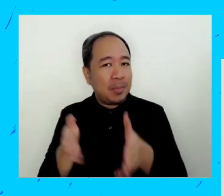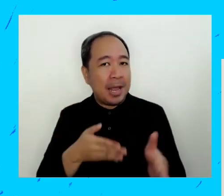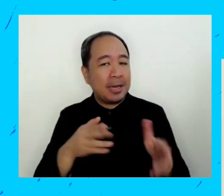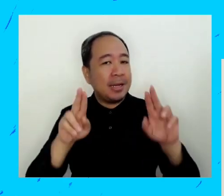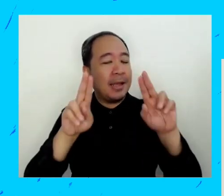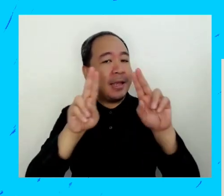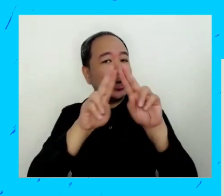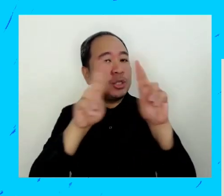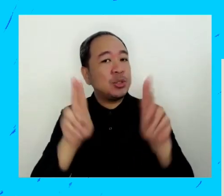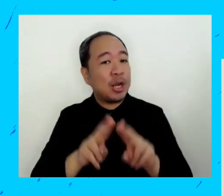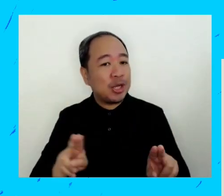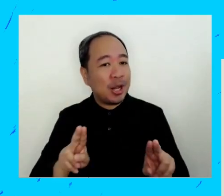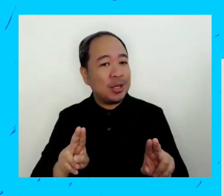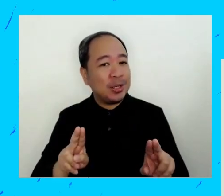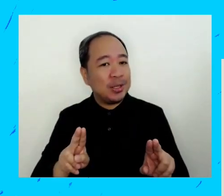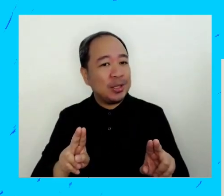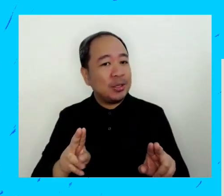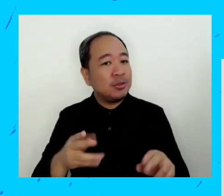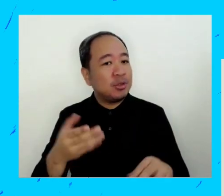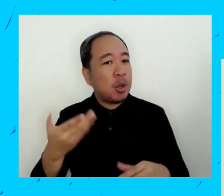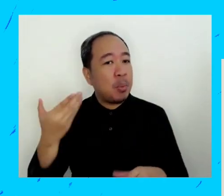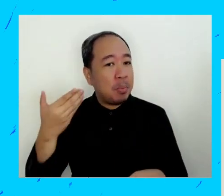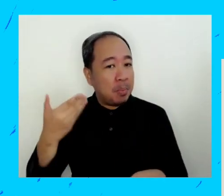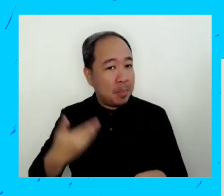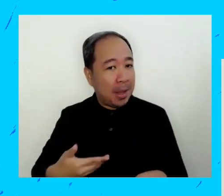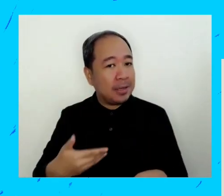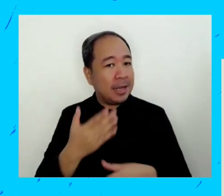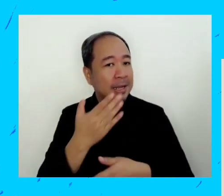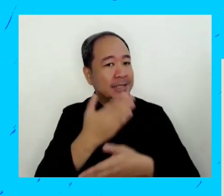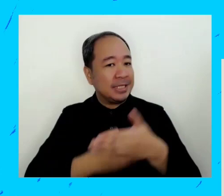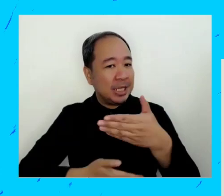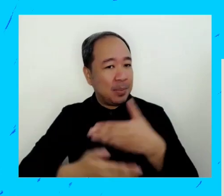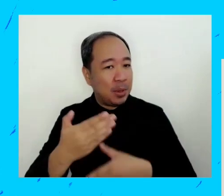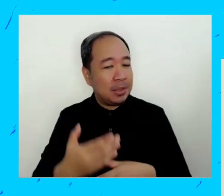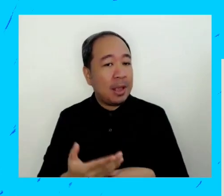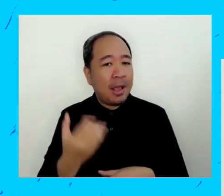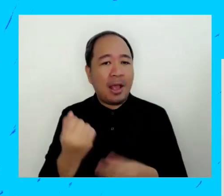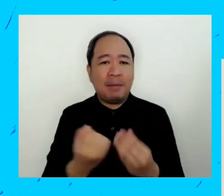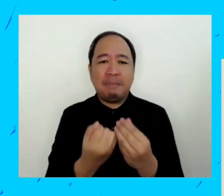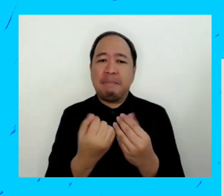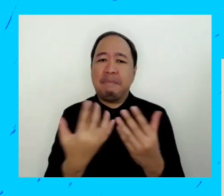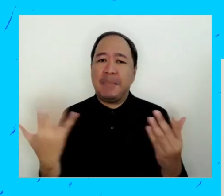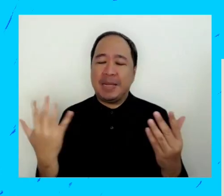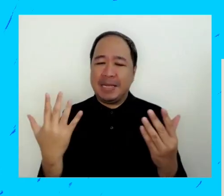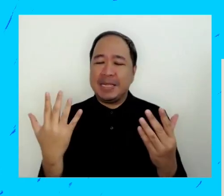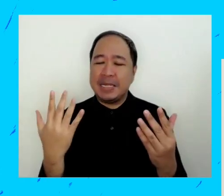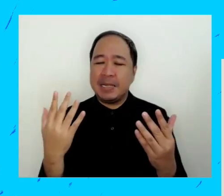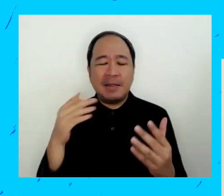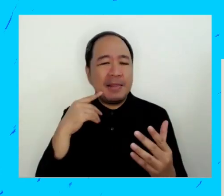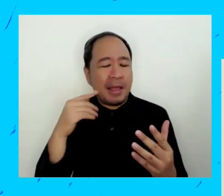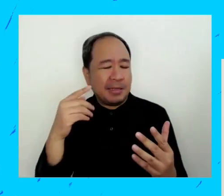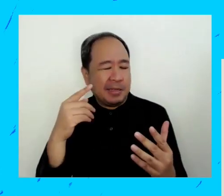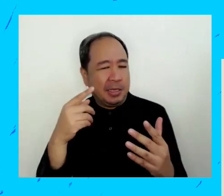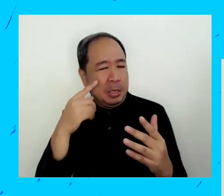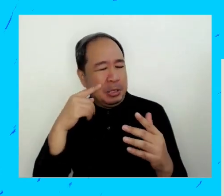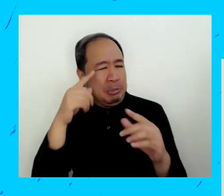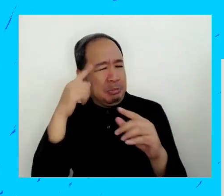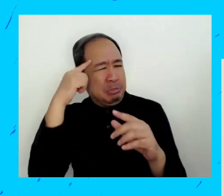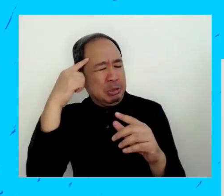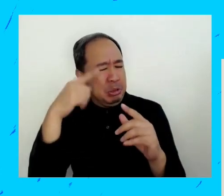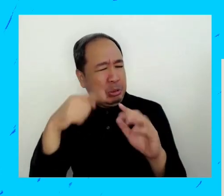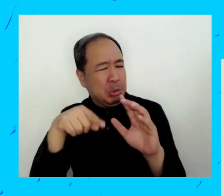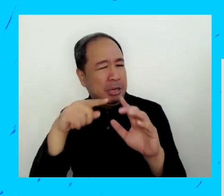vais les handicaps. Il y a beaucoup de mythes entre la sexualité et l'handicap et je suis